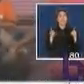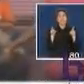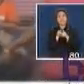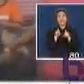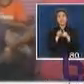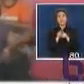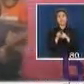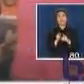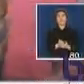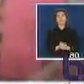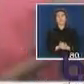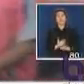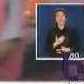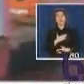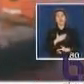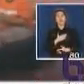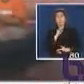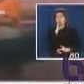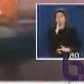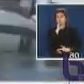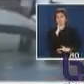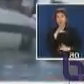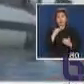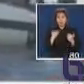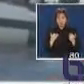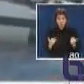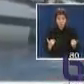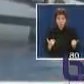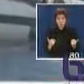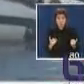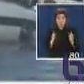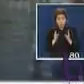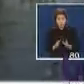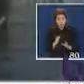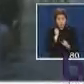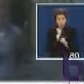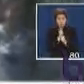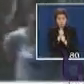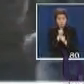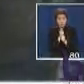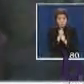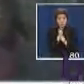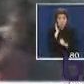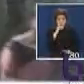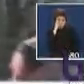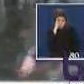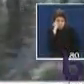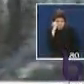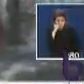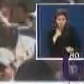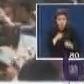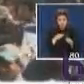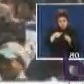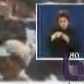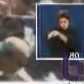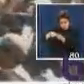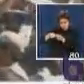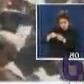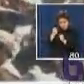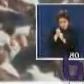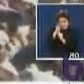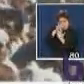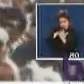ค่ะดิฉันขอยืนยันค่ะว่านอกเหนือจากคณะทำงานที่จะได้เชิญผู้ทรงคุณวุฒิมาช่วยวางแนวทางใน